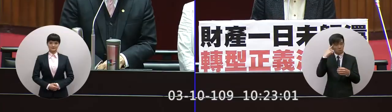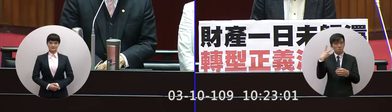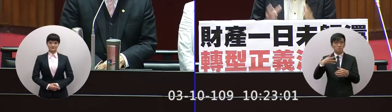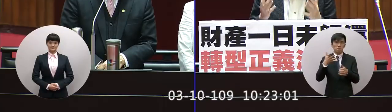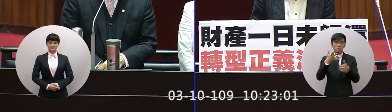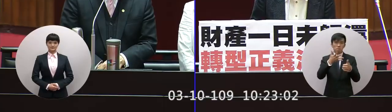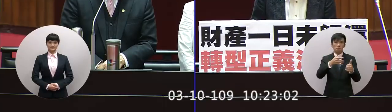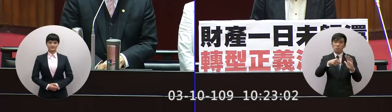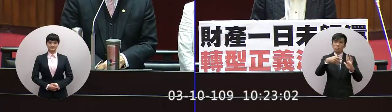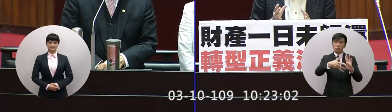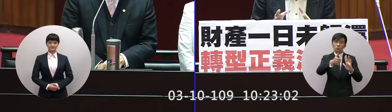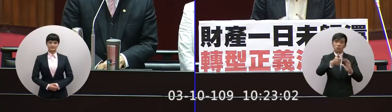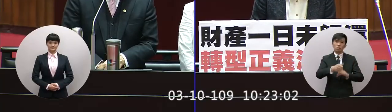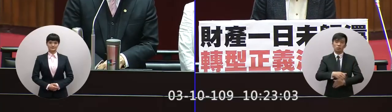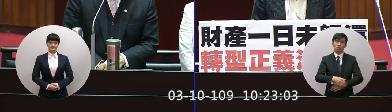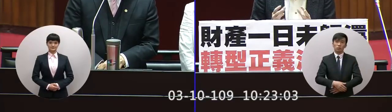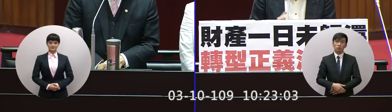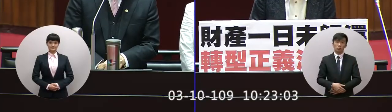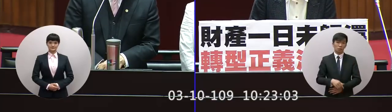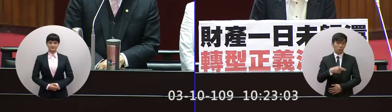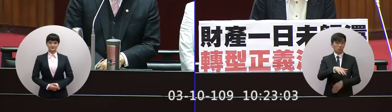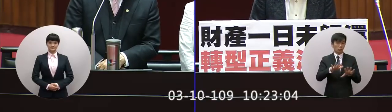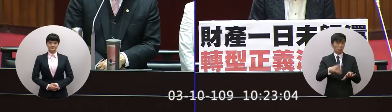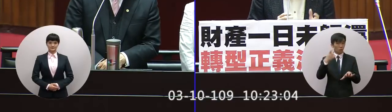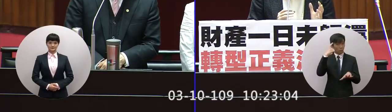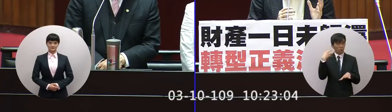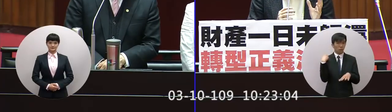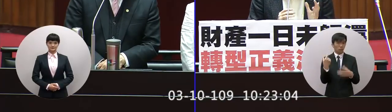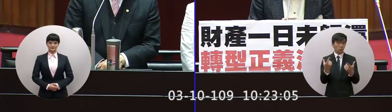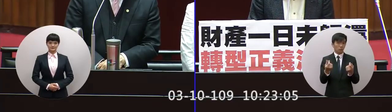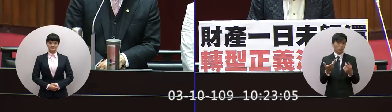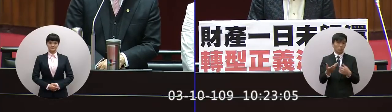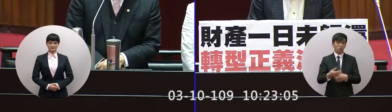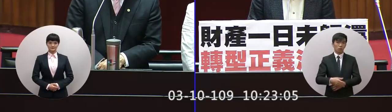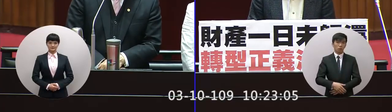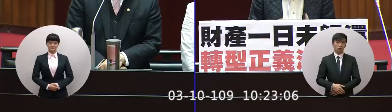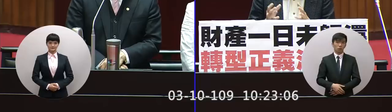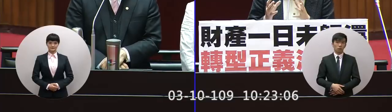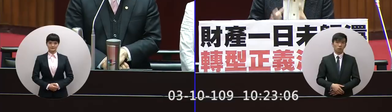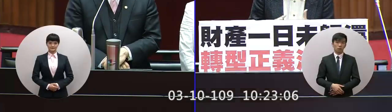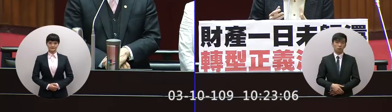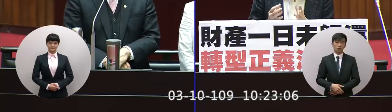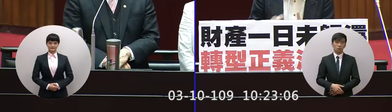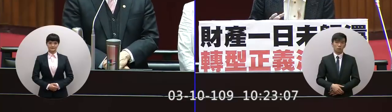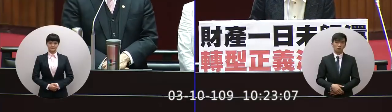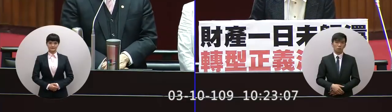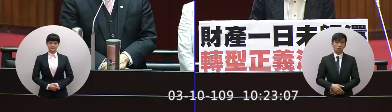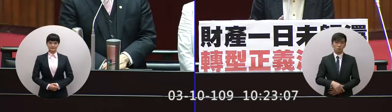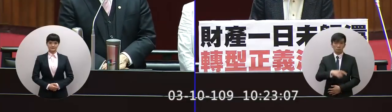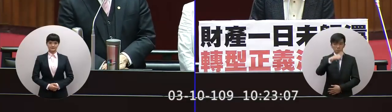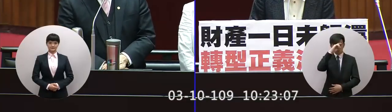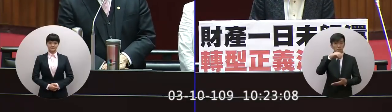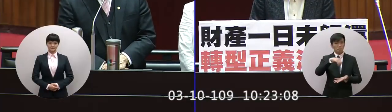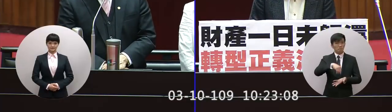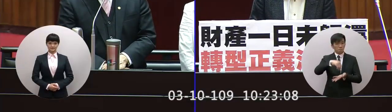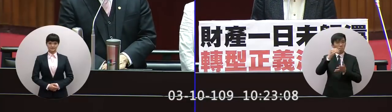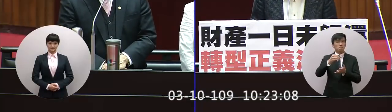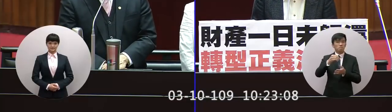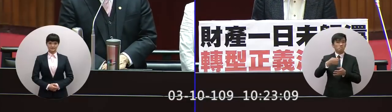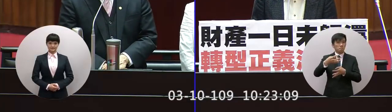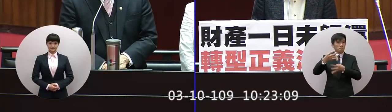询问院长，请问院长，您现在态度还是一样吗？那能不能提出更具体的期